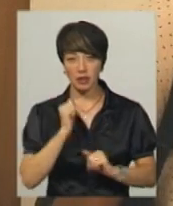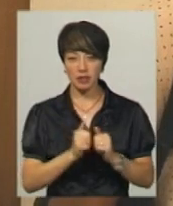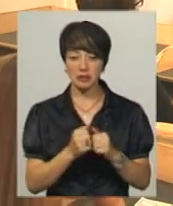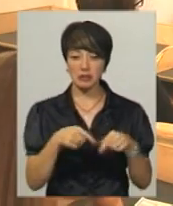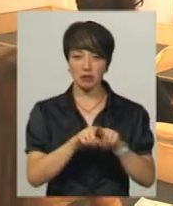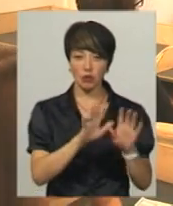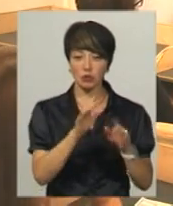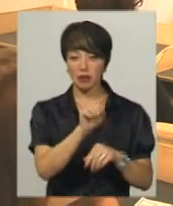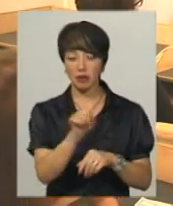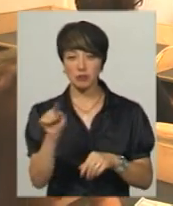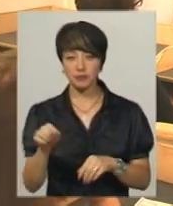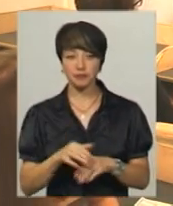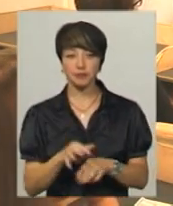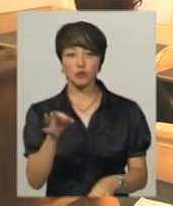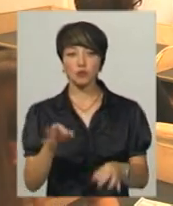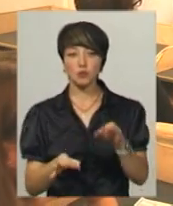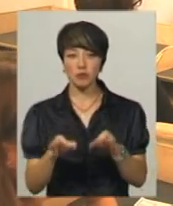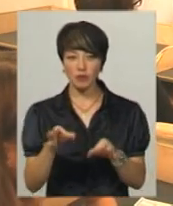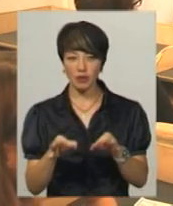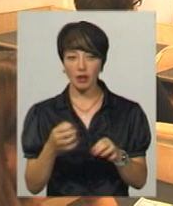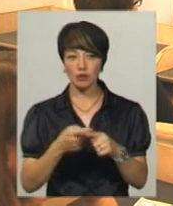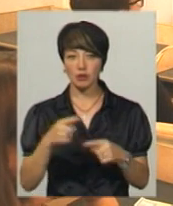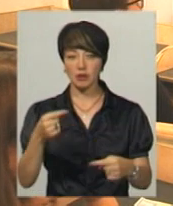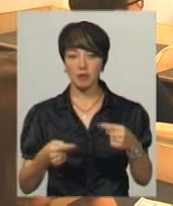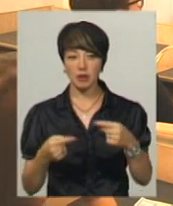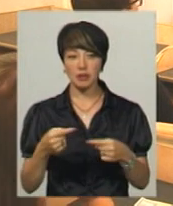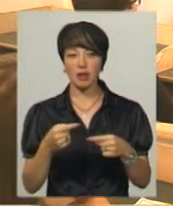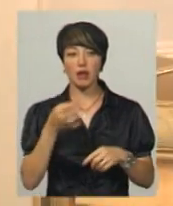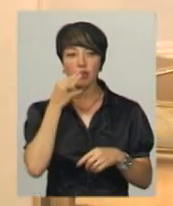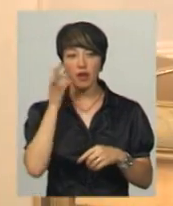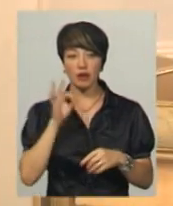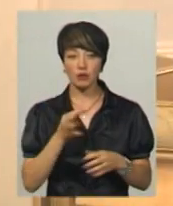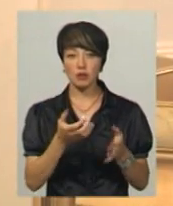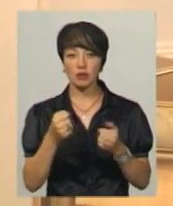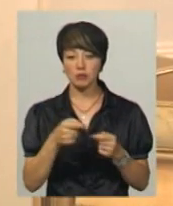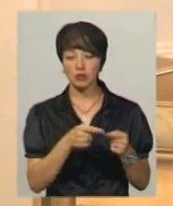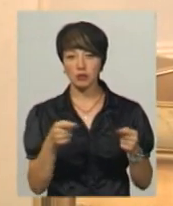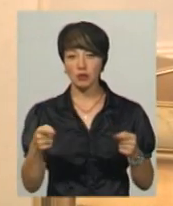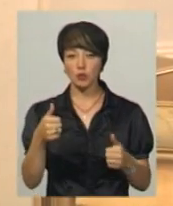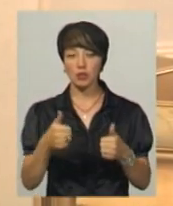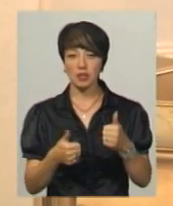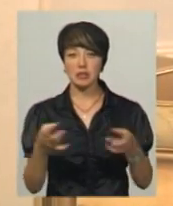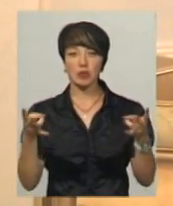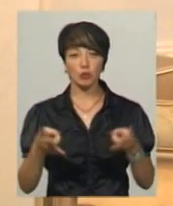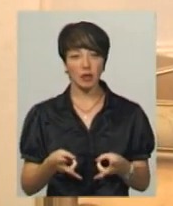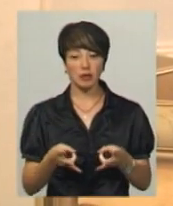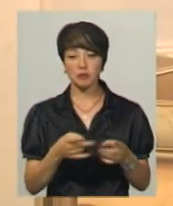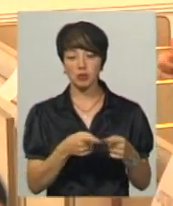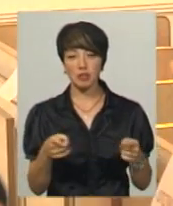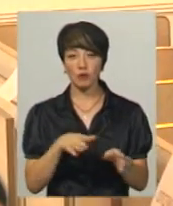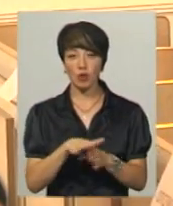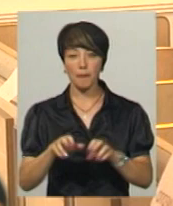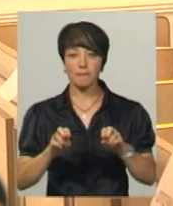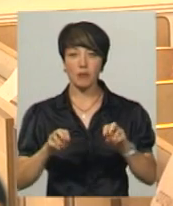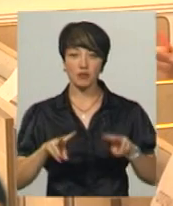сталося там. Суддя дебатного турніру Інна Глега каже, навички, які учасники отримують під час дебатних турнірів, знадобляться не тільки під час виконання